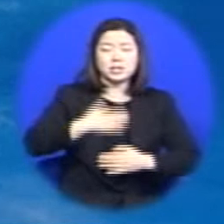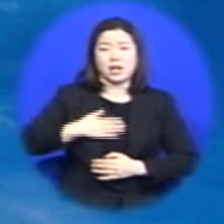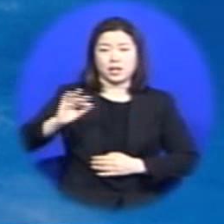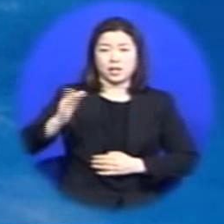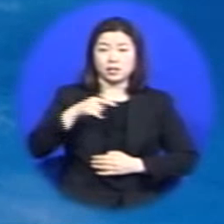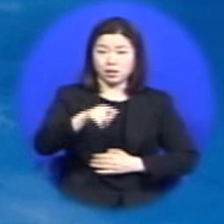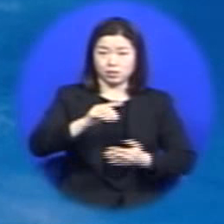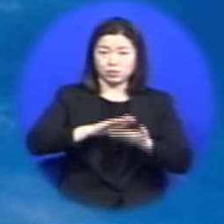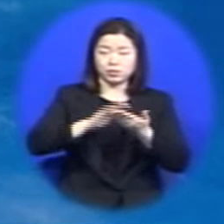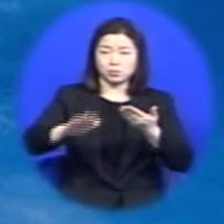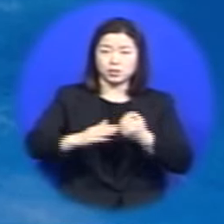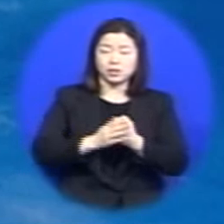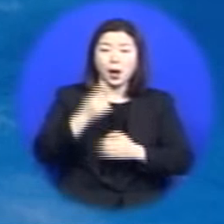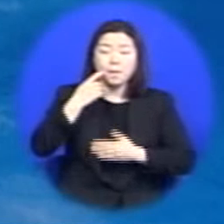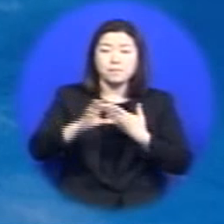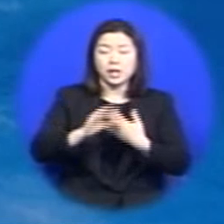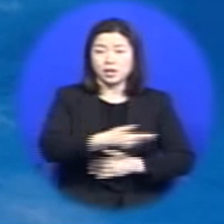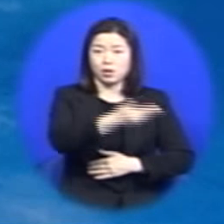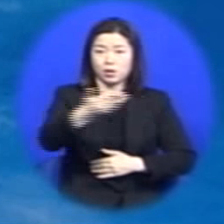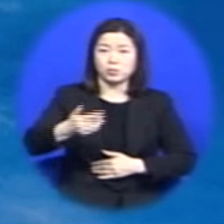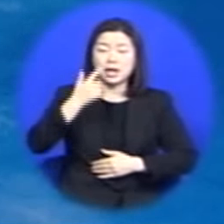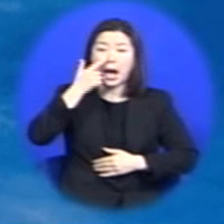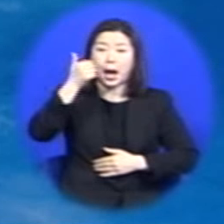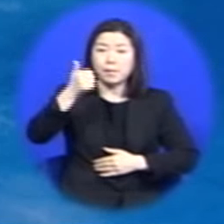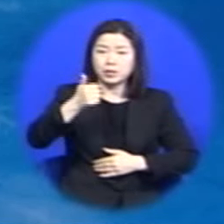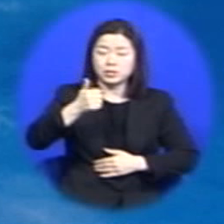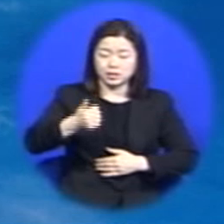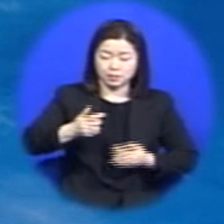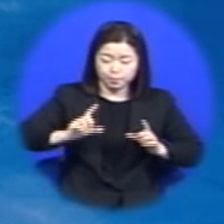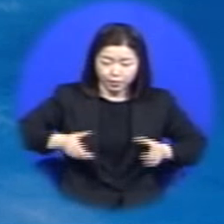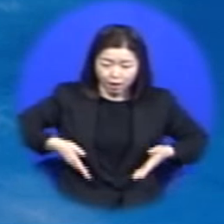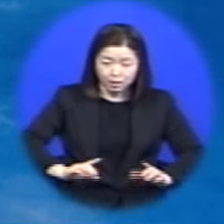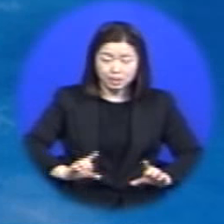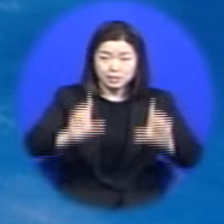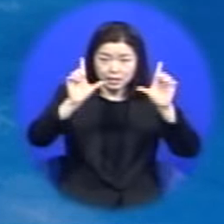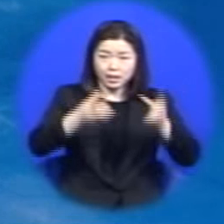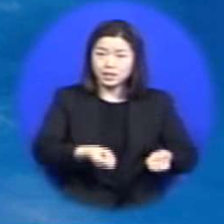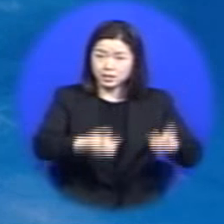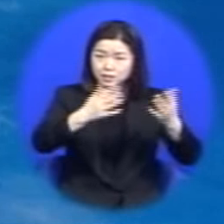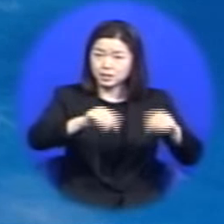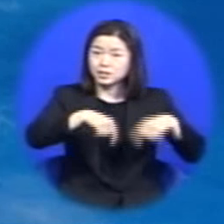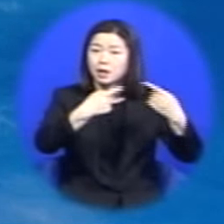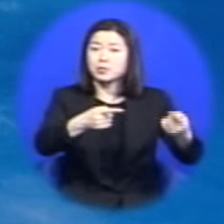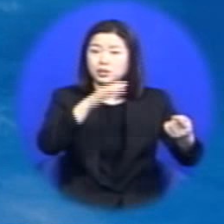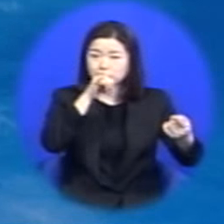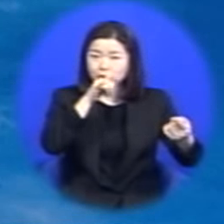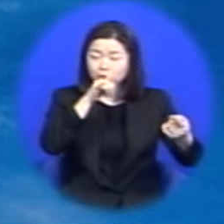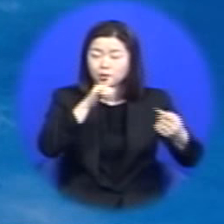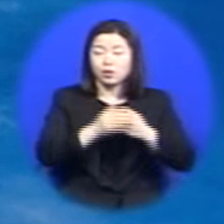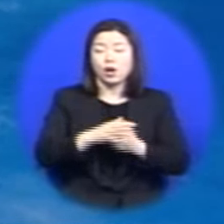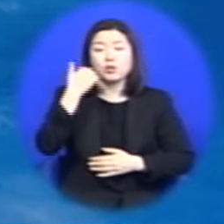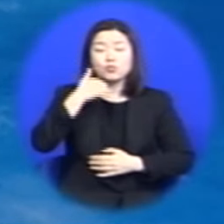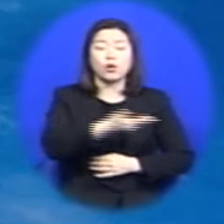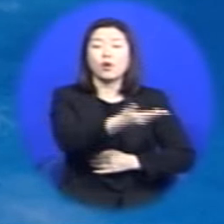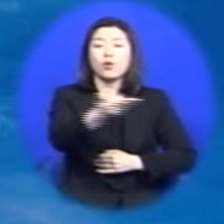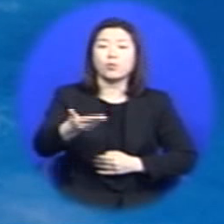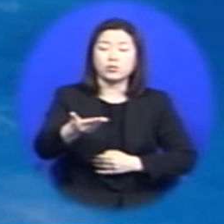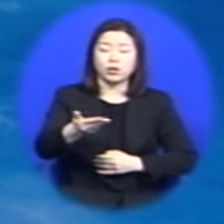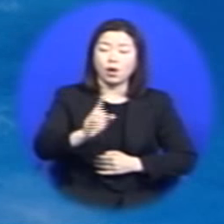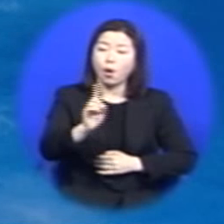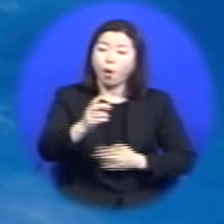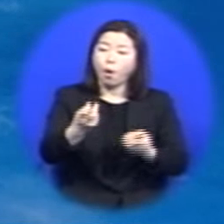만약에 여러분이 아버님 생신잔치에 참석했다고 합시다. 누가 여러분에게 당신이